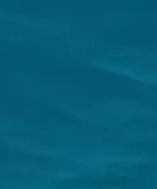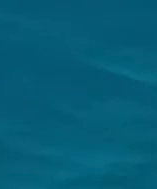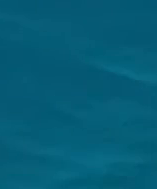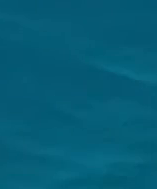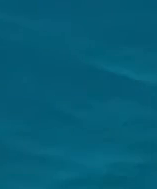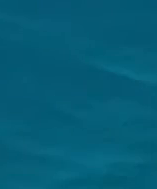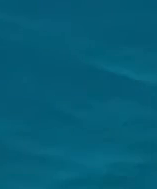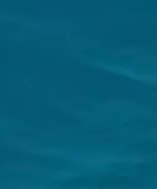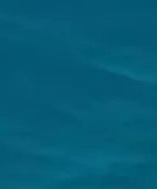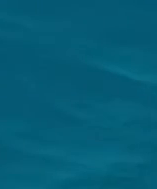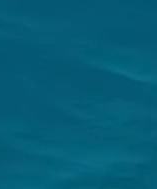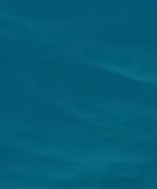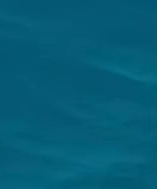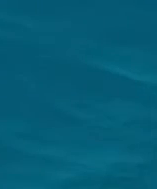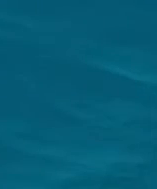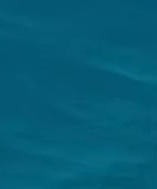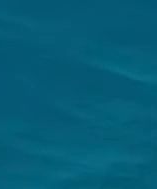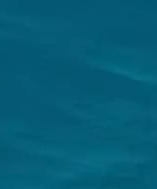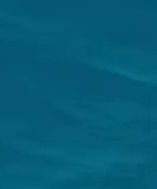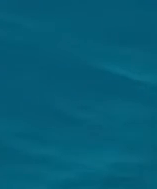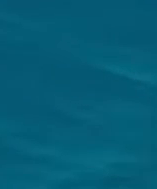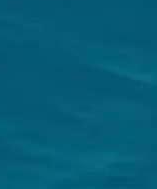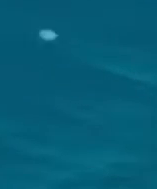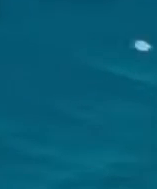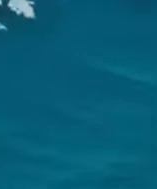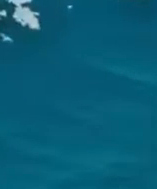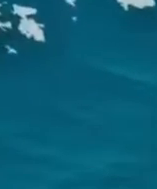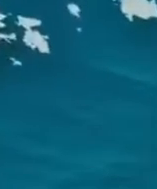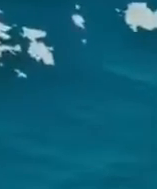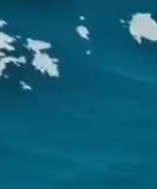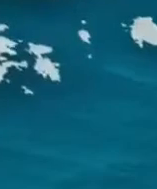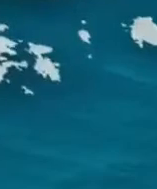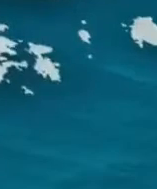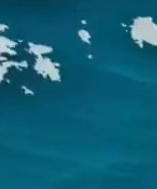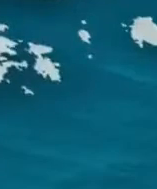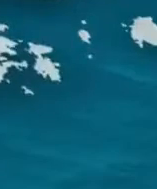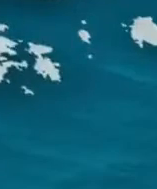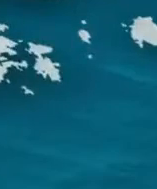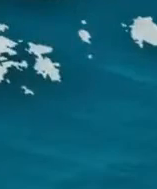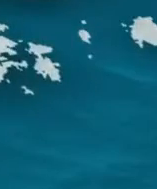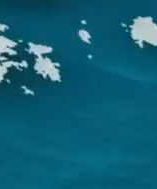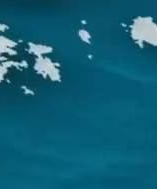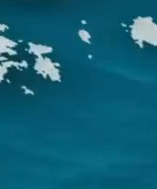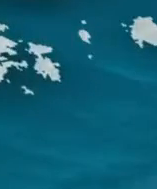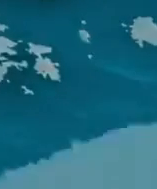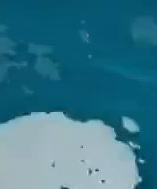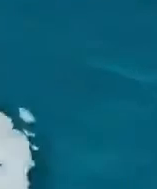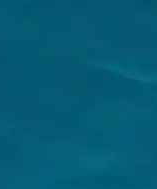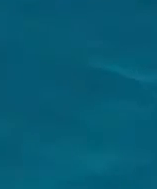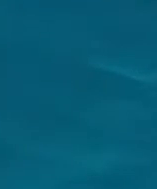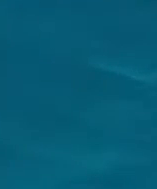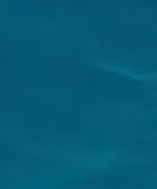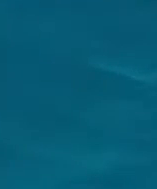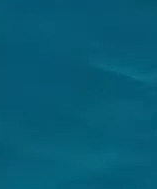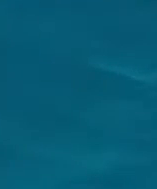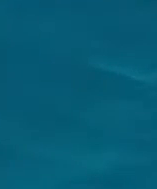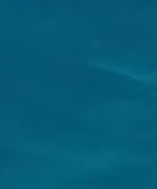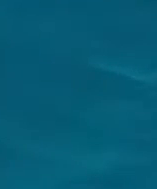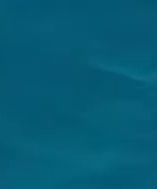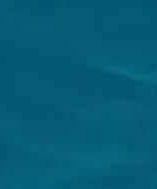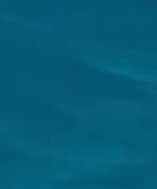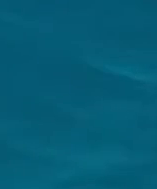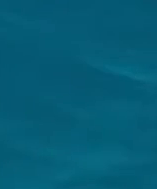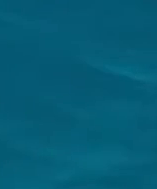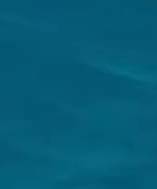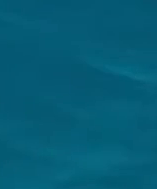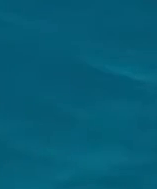10도 해남 구도가 예상 되고요 신 안에 나 최고기온은 부도가 예상됩니다 현재 서해 남부 먼 바다와 남의